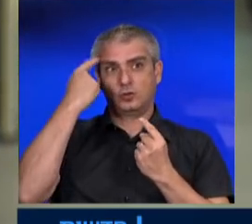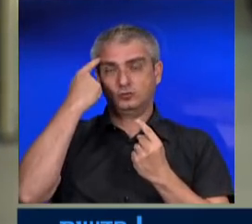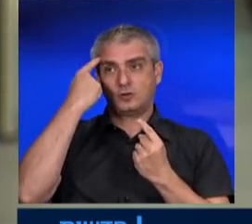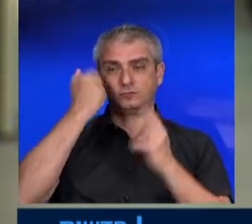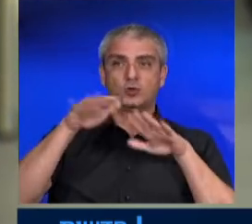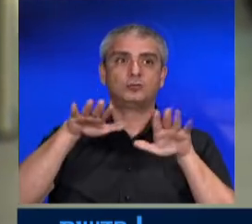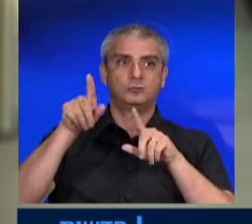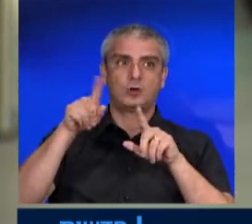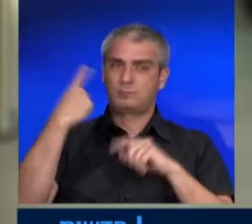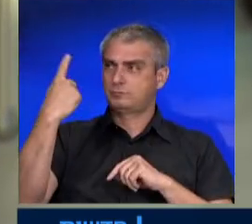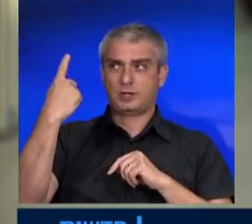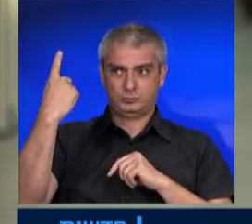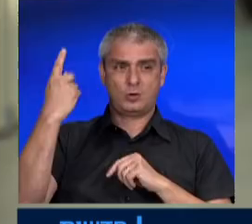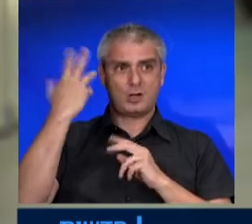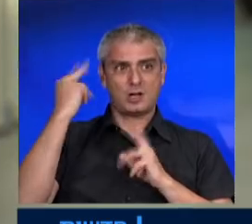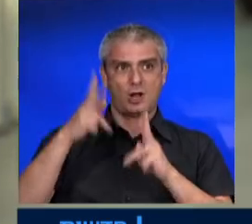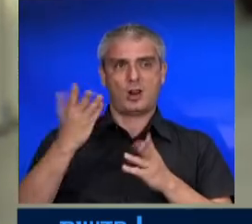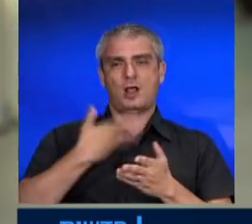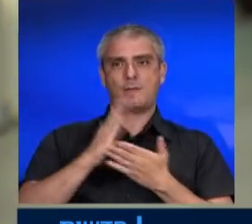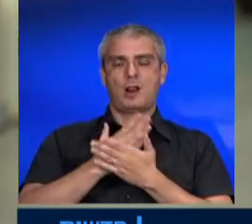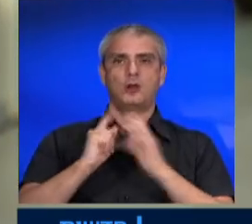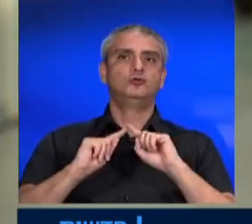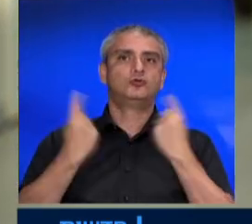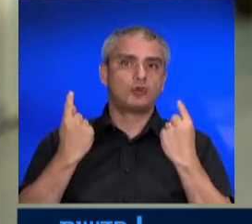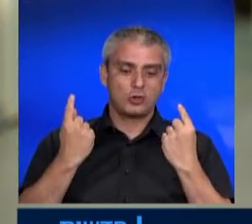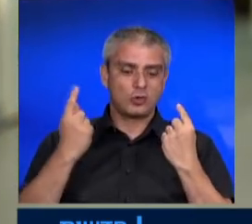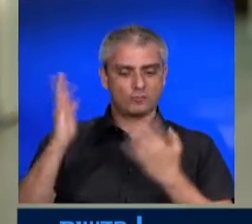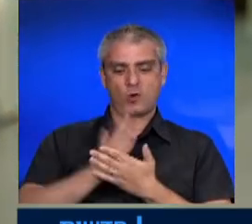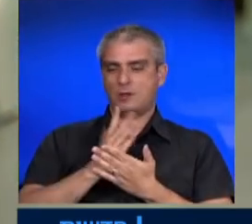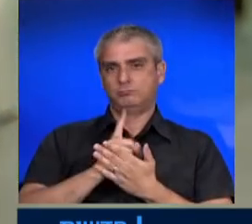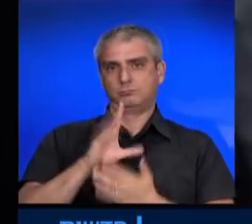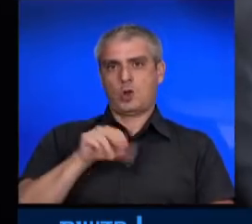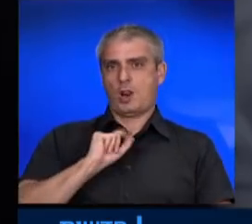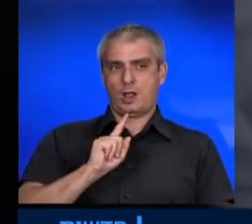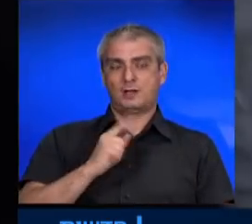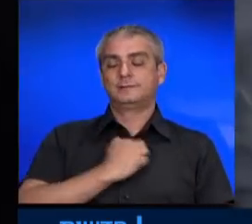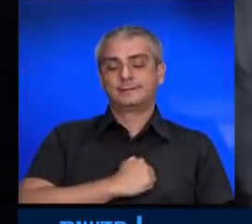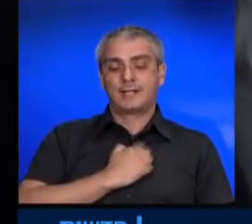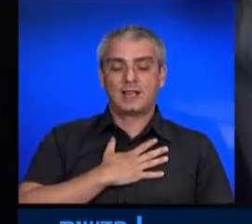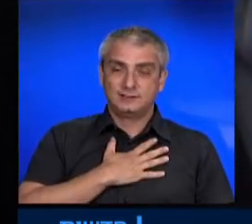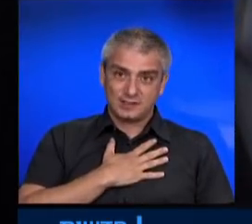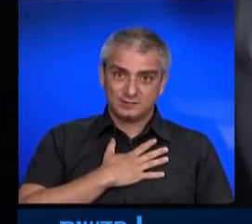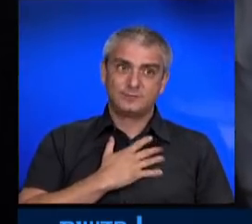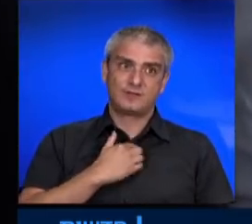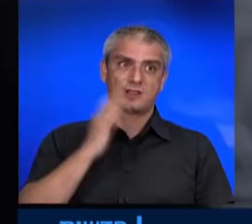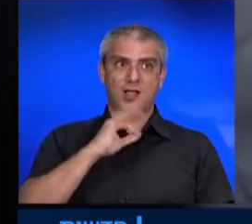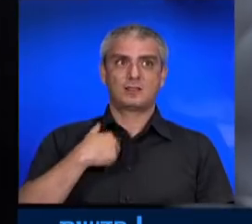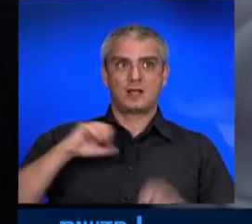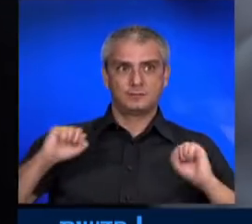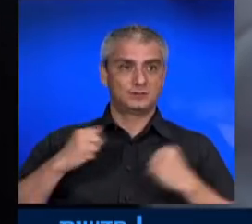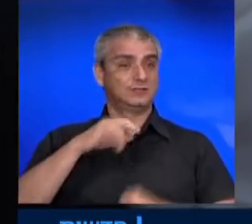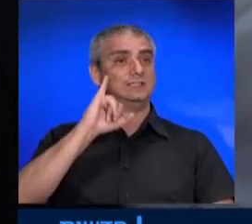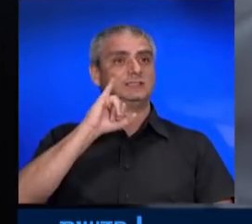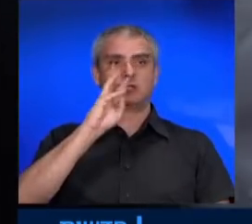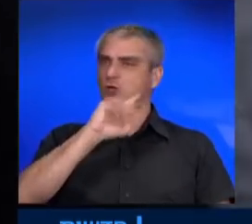הממשלה בעצמו יכול היה לקבל החלטות שונות, הוא החליט שלא לקבל אותן, לצערי, ואני עדיין מתגייס. ליזהר שי לא